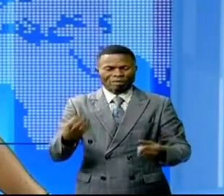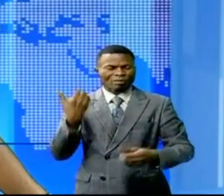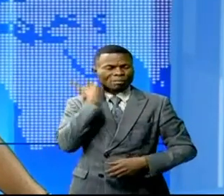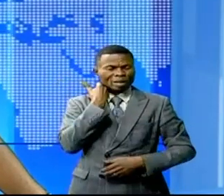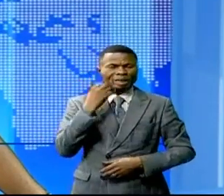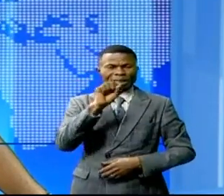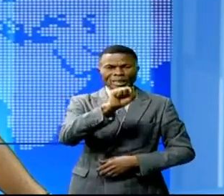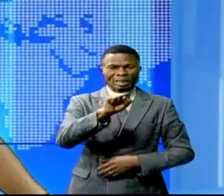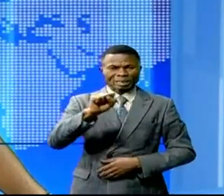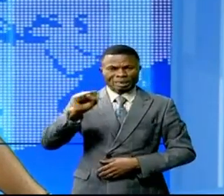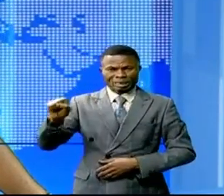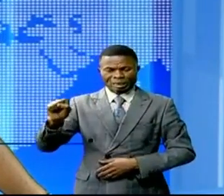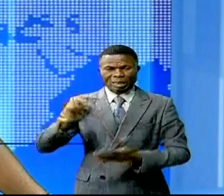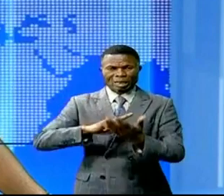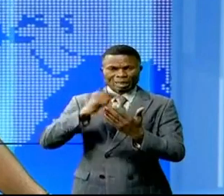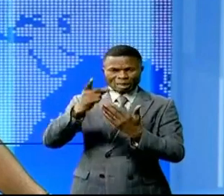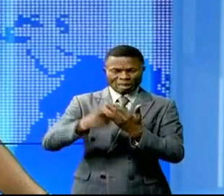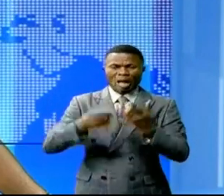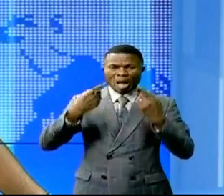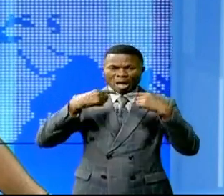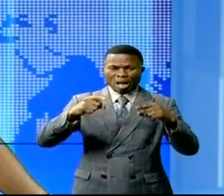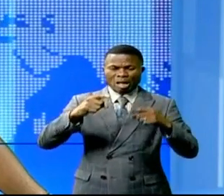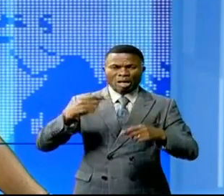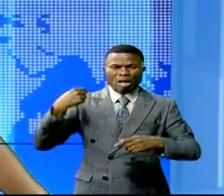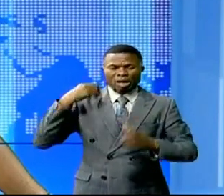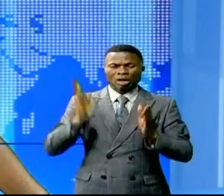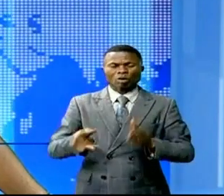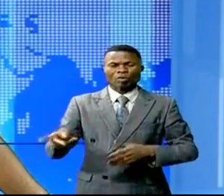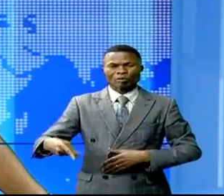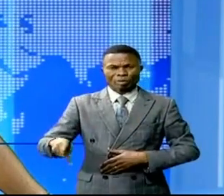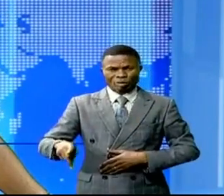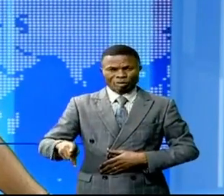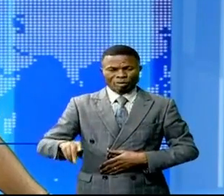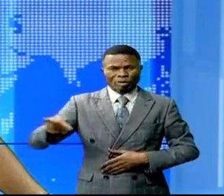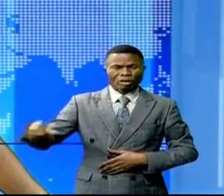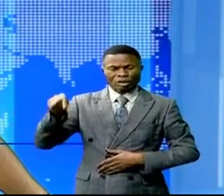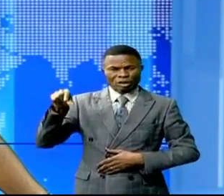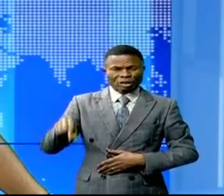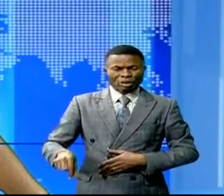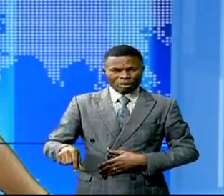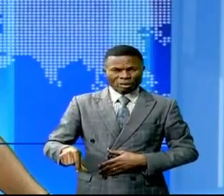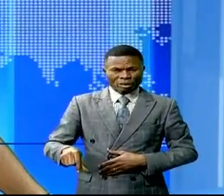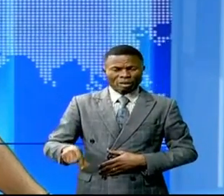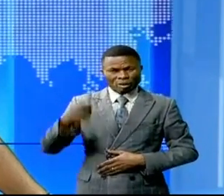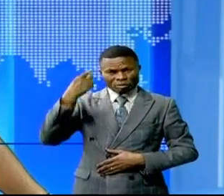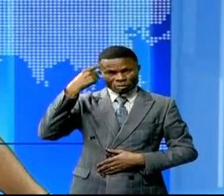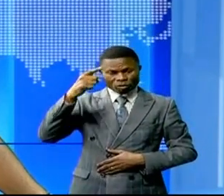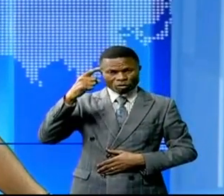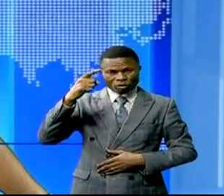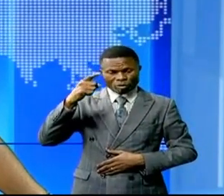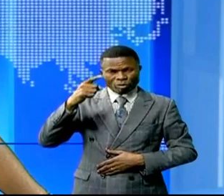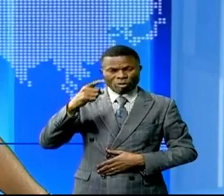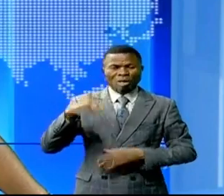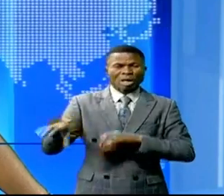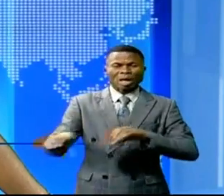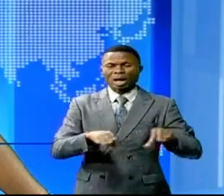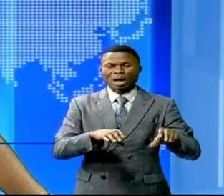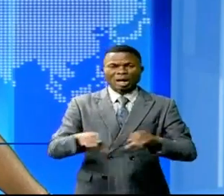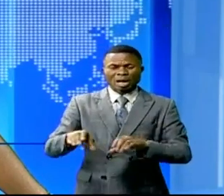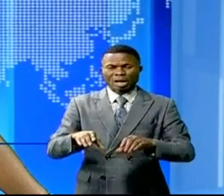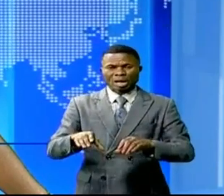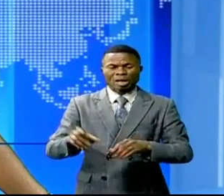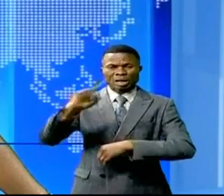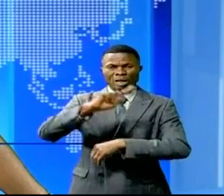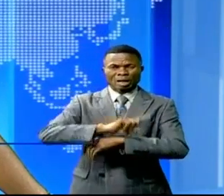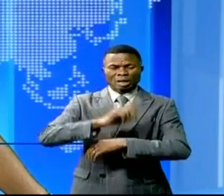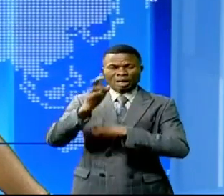drépanocytaires. Le programme a été annoncé par le gouverneur de province Jacques Kiabula-Katwe à l'occasion de la cérémonie de la